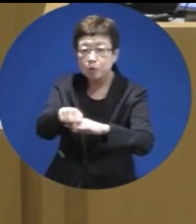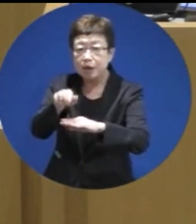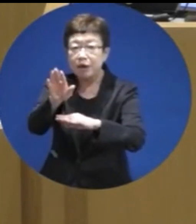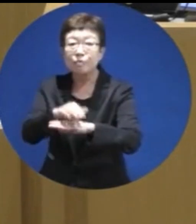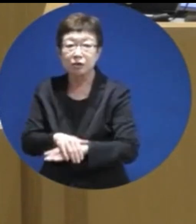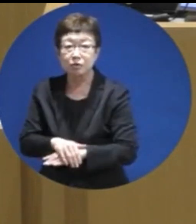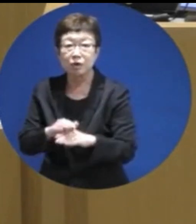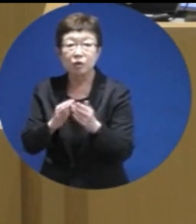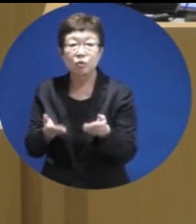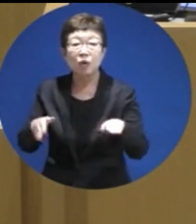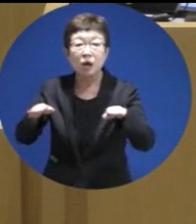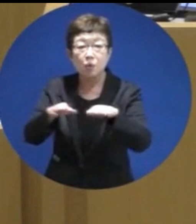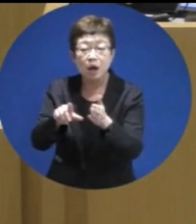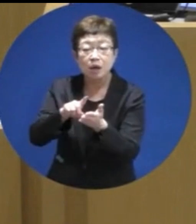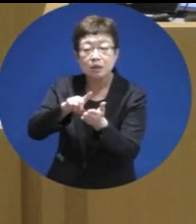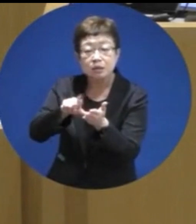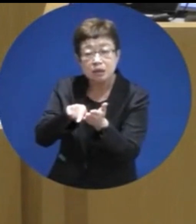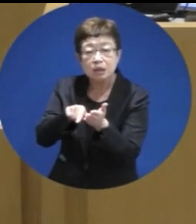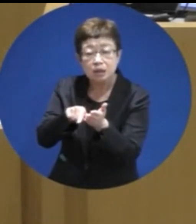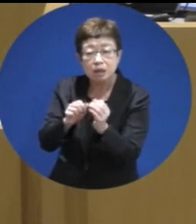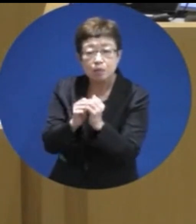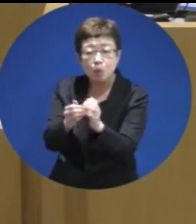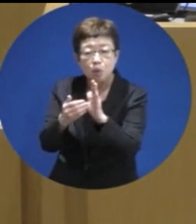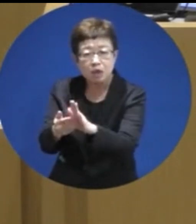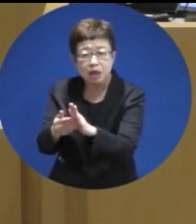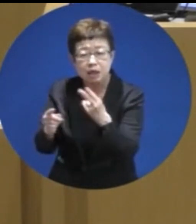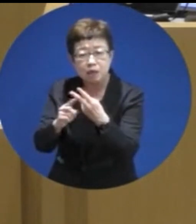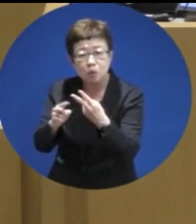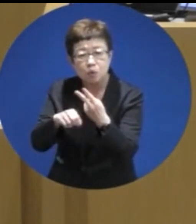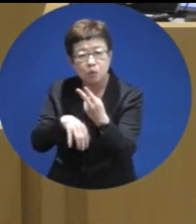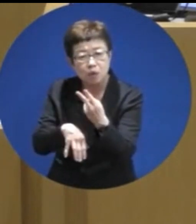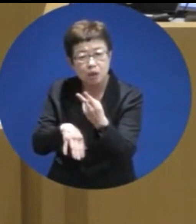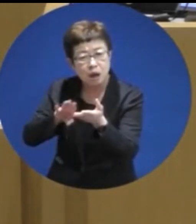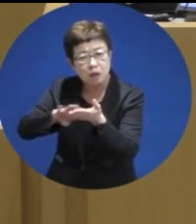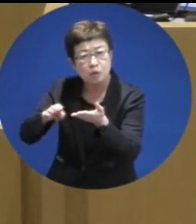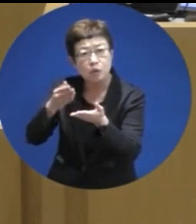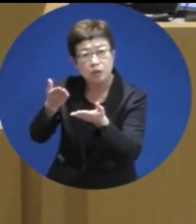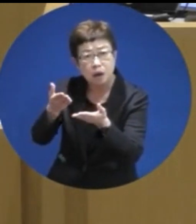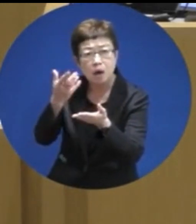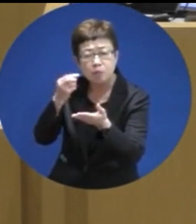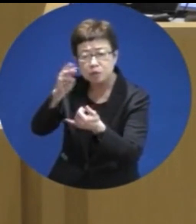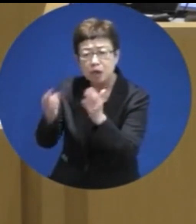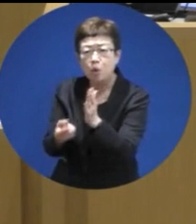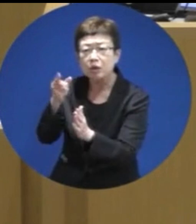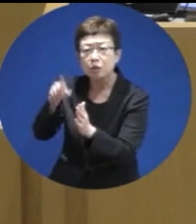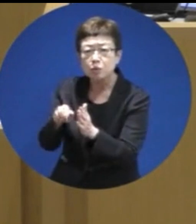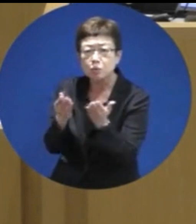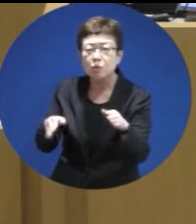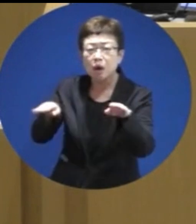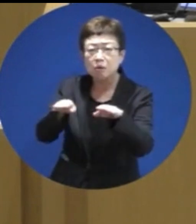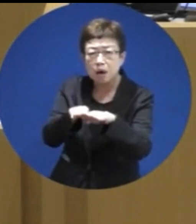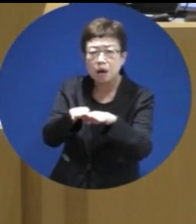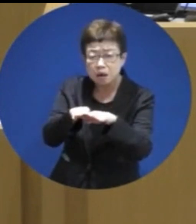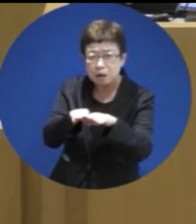が、図書館は地域防災拠点機能からは外れるのでしょうか。つまり災害時に図書館のスペースが防災